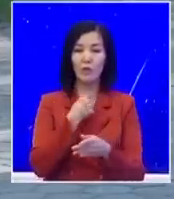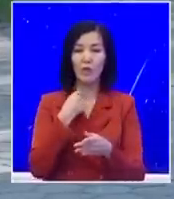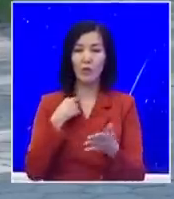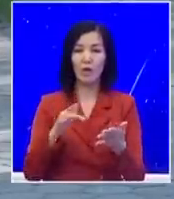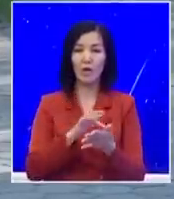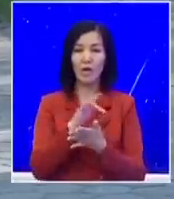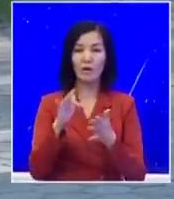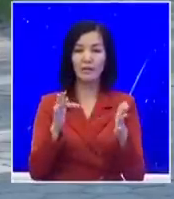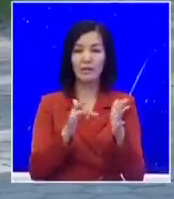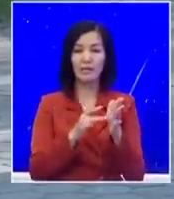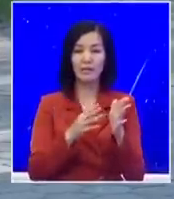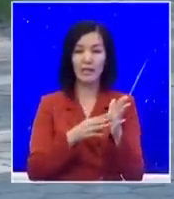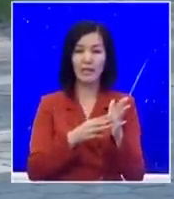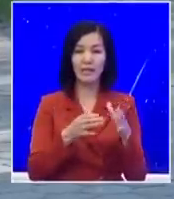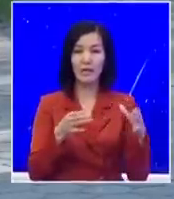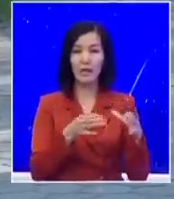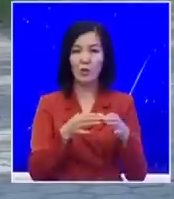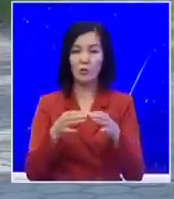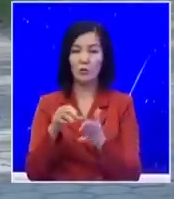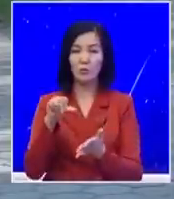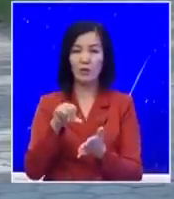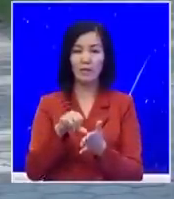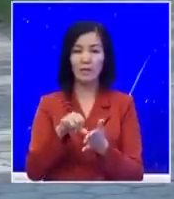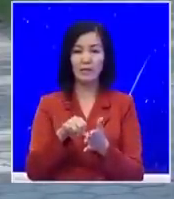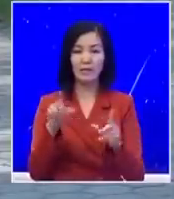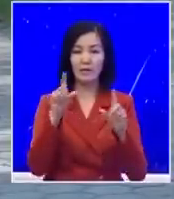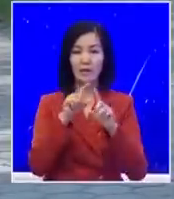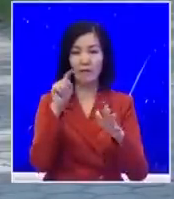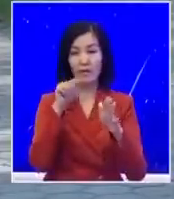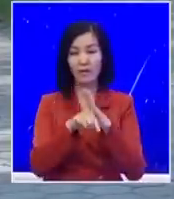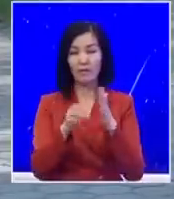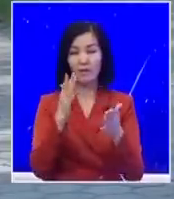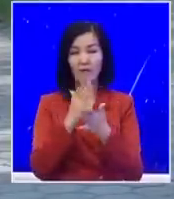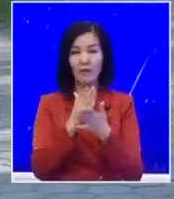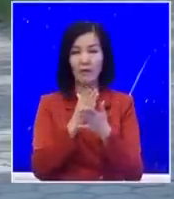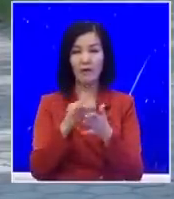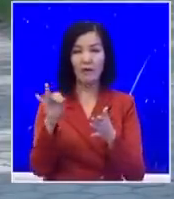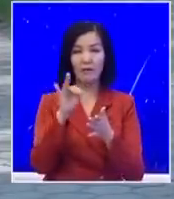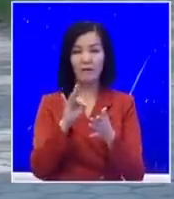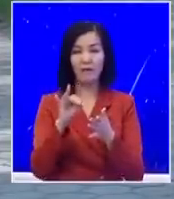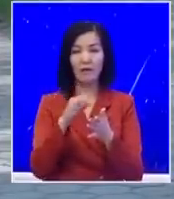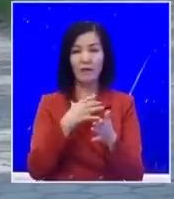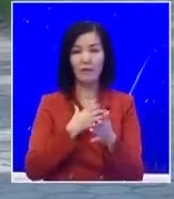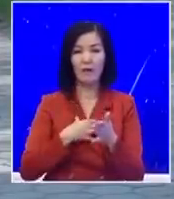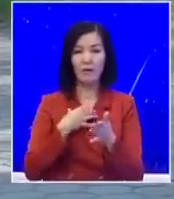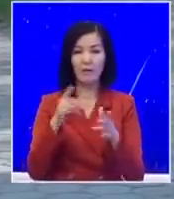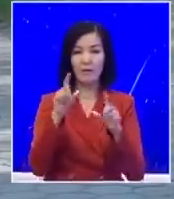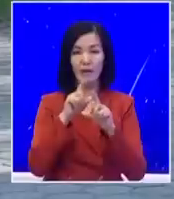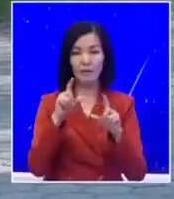қаласының 8 объекті қосылған, олардың ішінде ғимараттар бар және де тарихи мәні бар